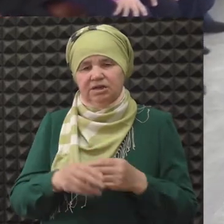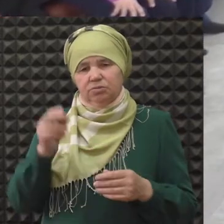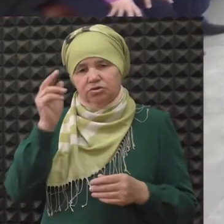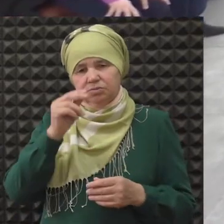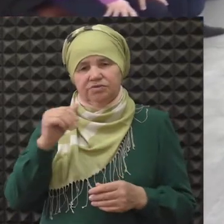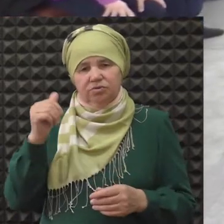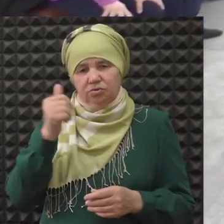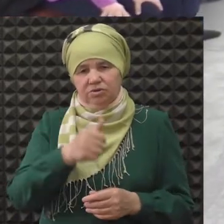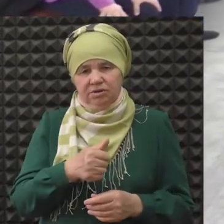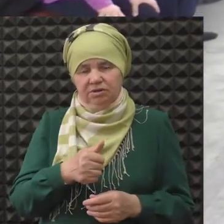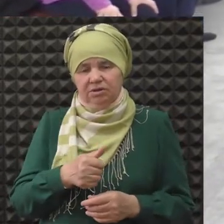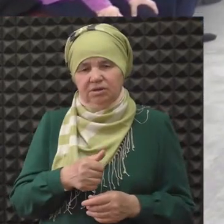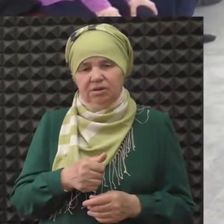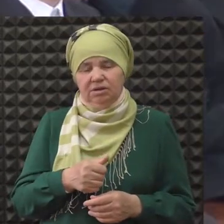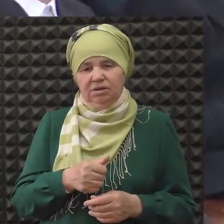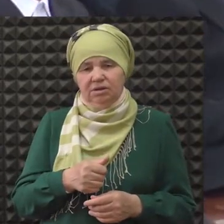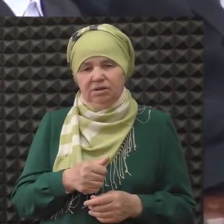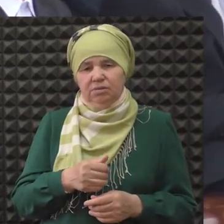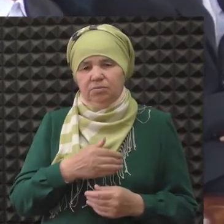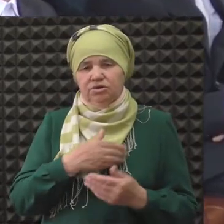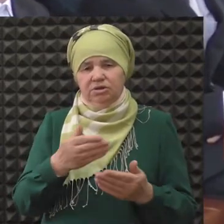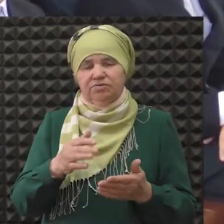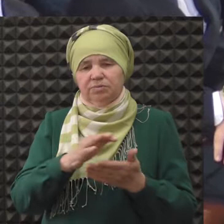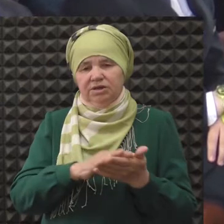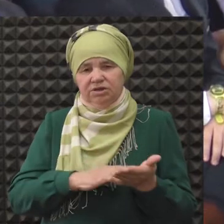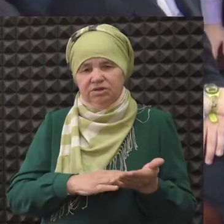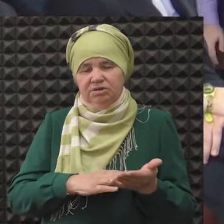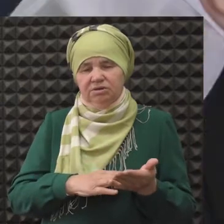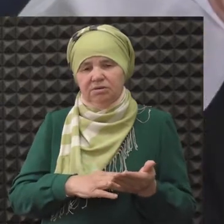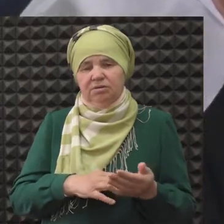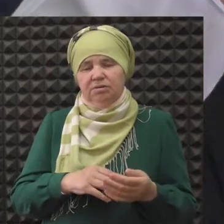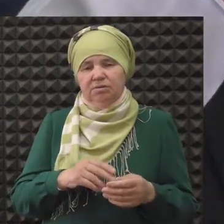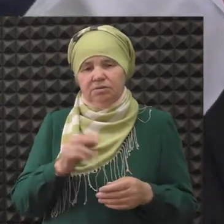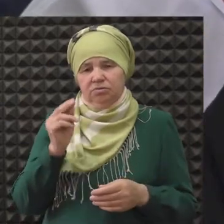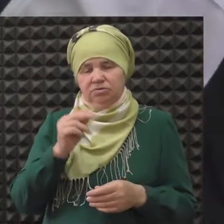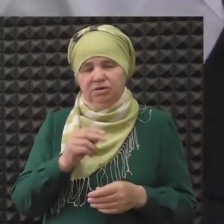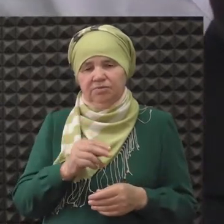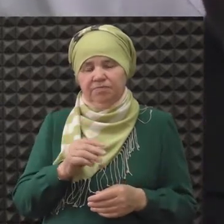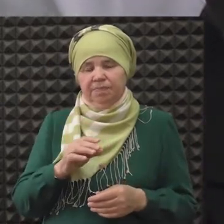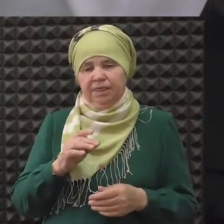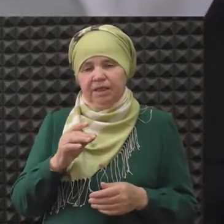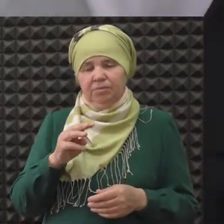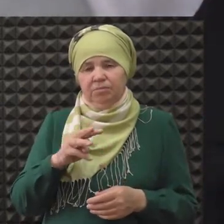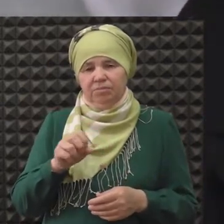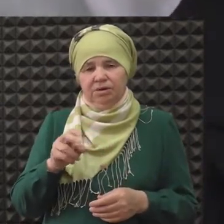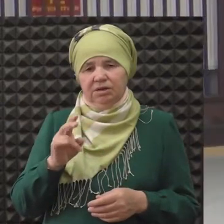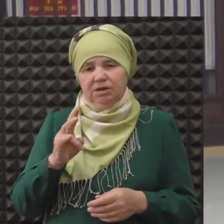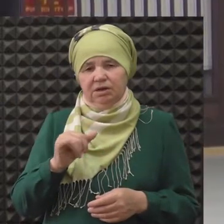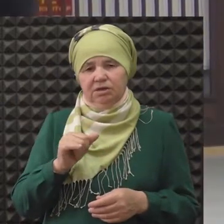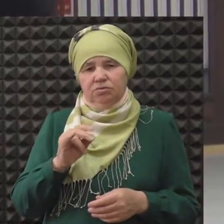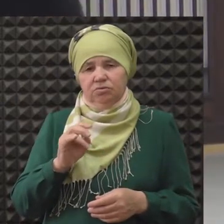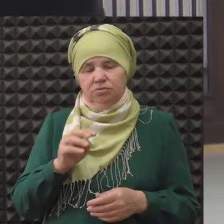года. Хочу пожелать вам удачи и успехов. Вице-президент фонда Ярдам Малика Ханум